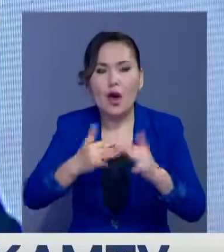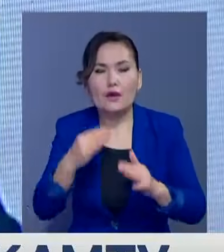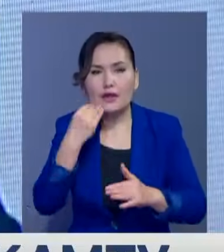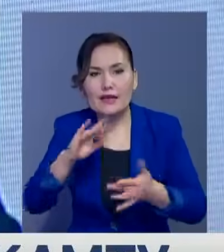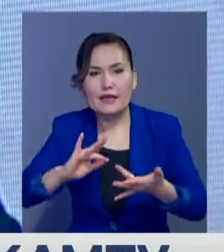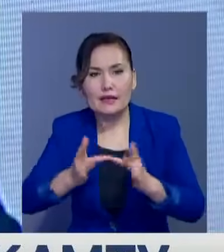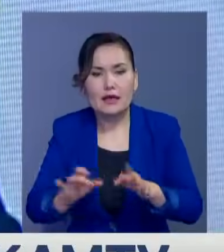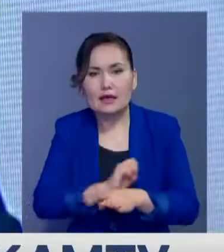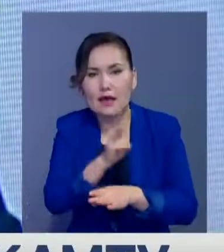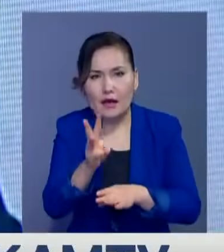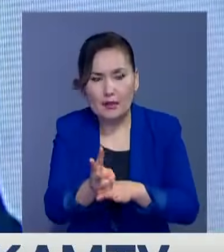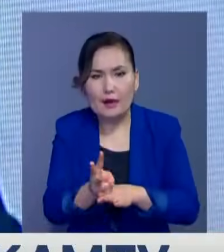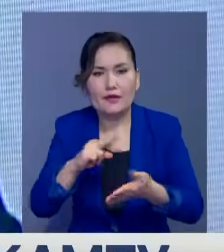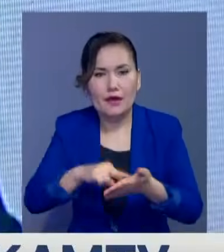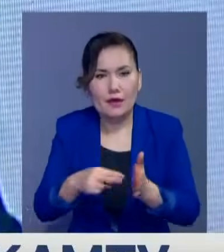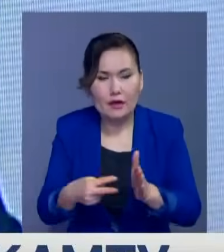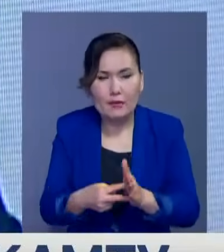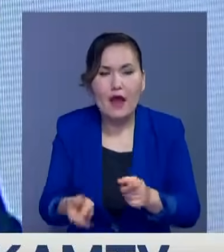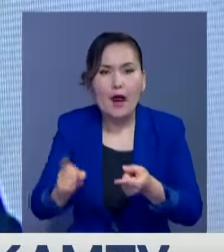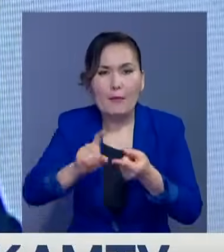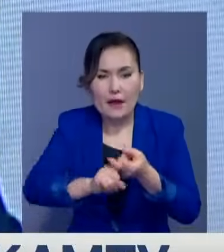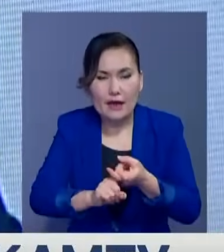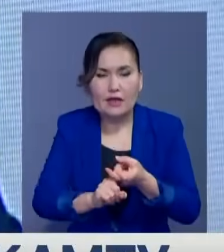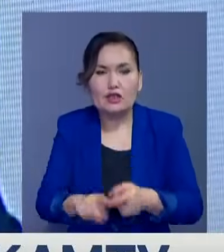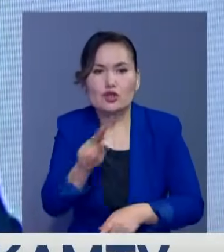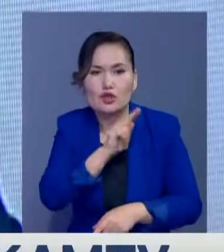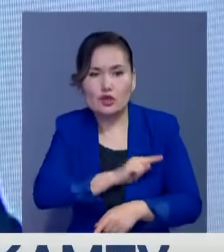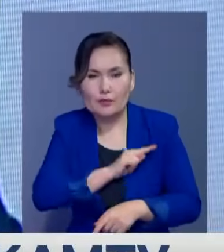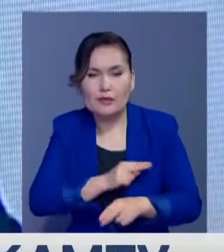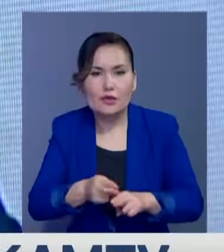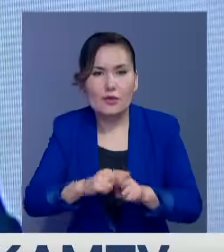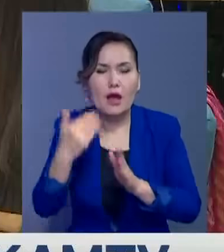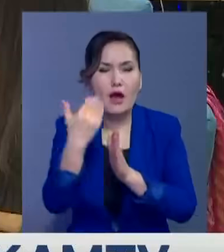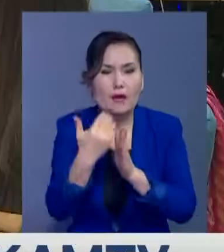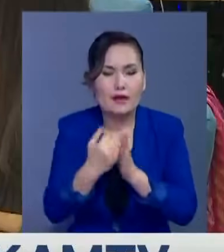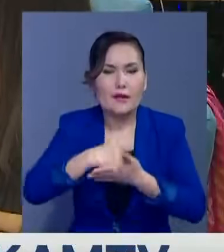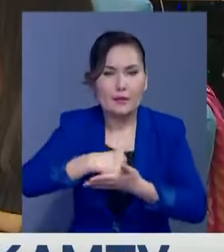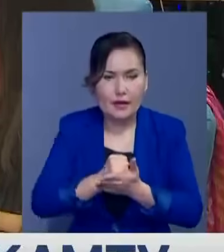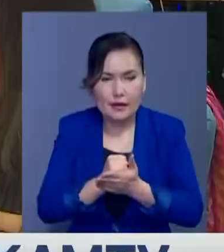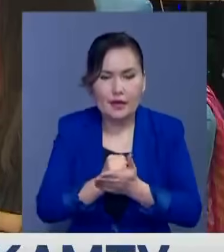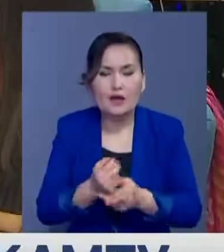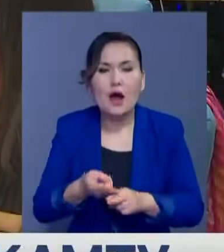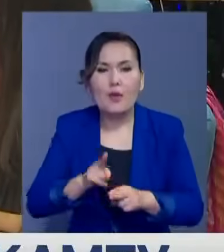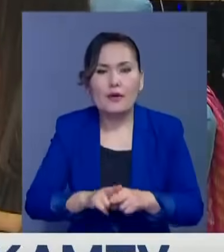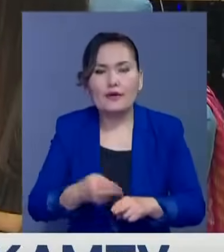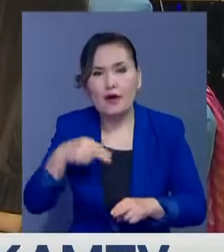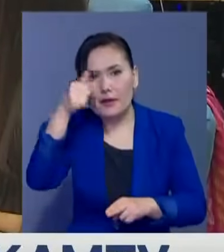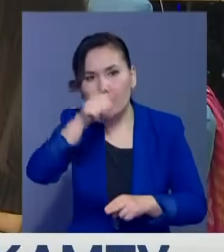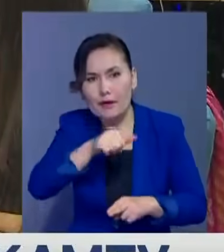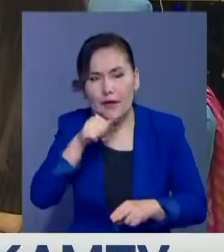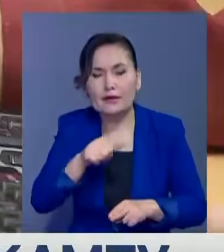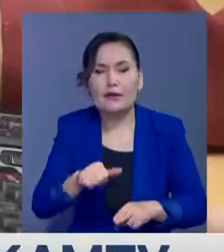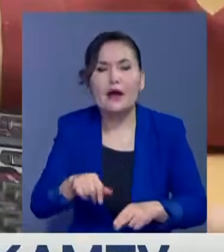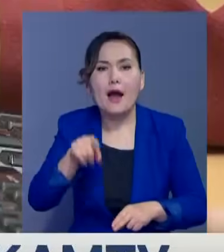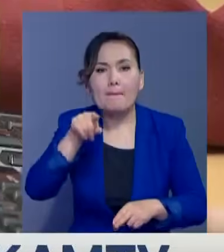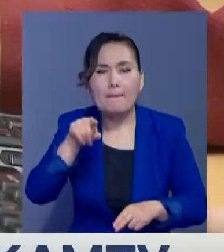ету мақсатында байланыс операторларымен бірге жоспар кестені бекітті. Осыған сәйкес, биыл